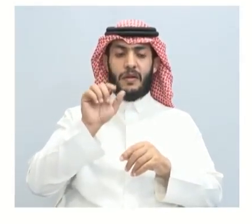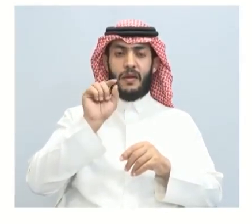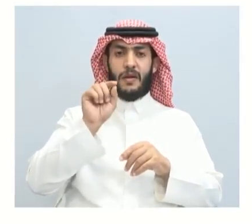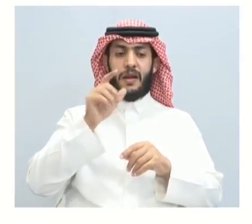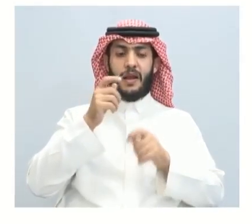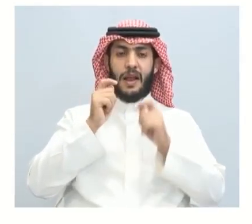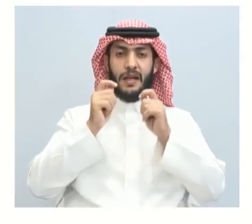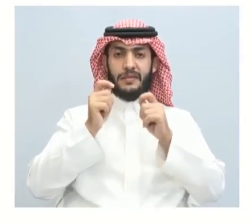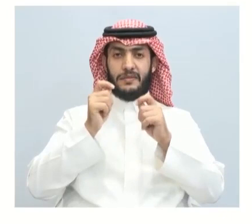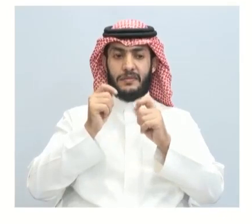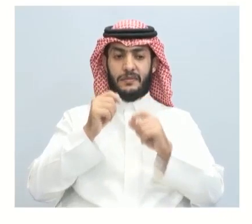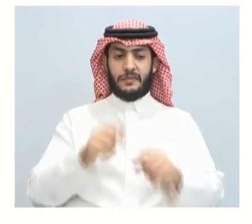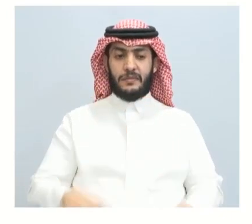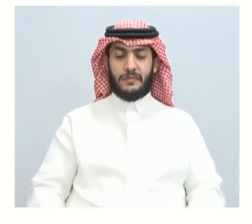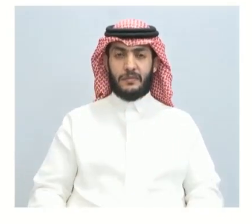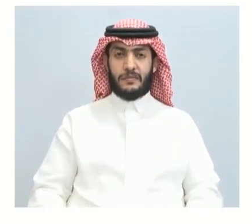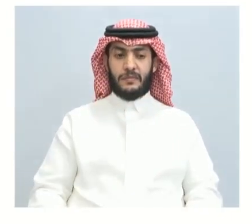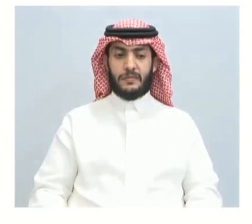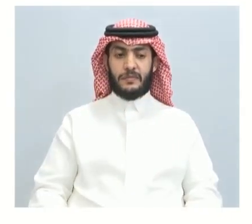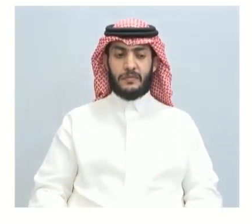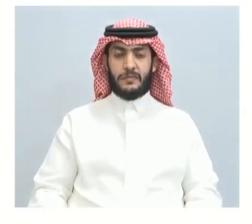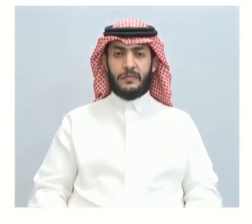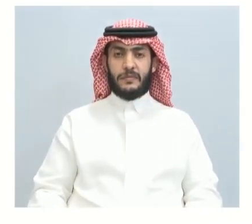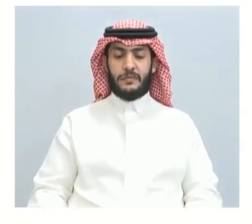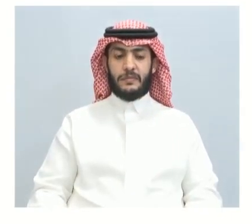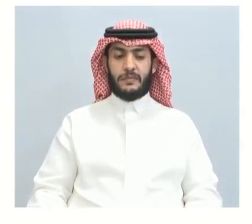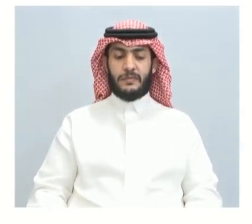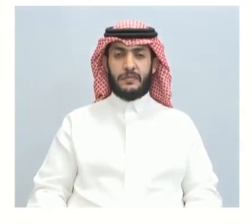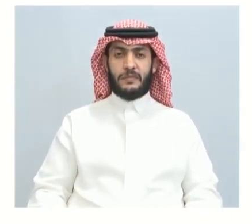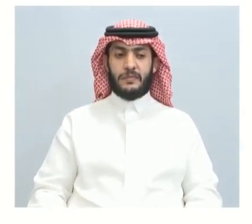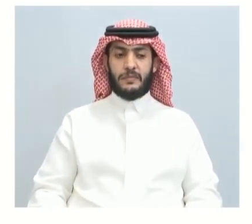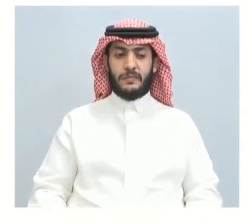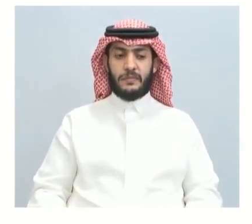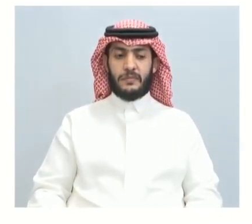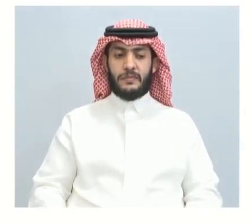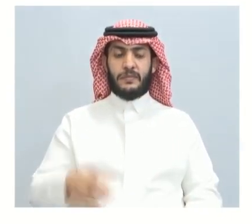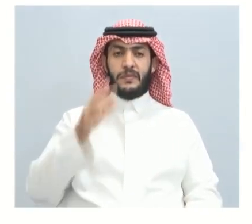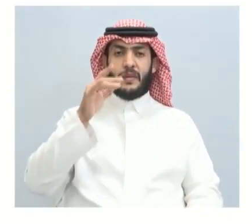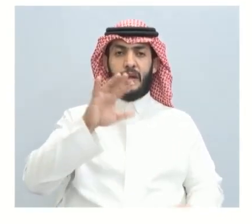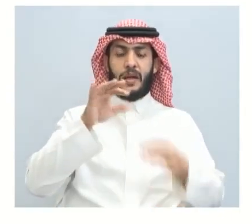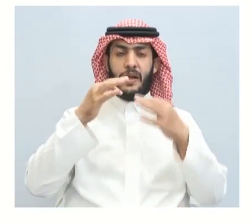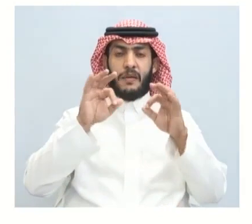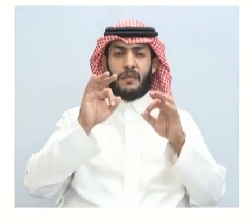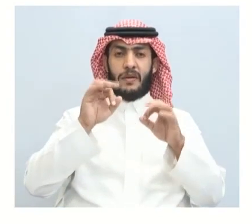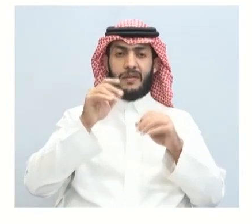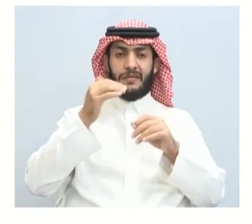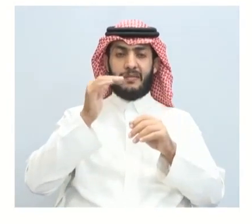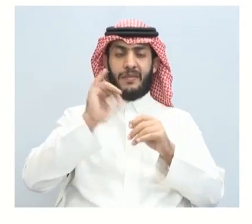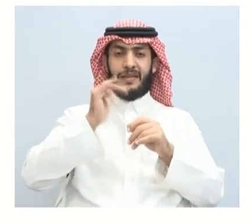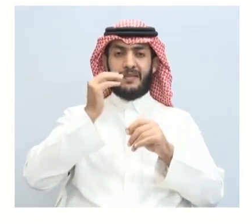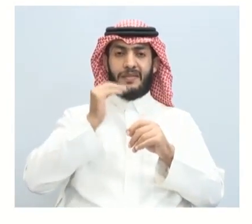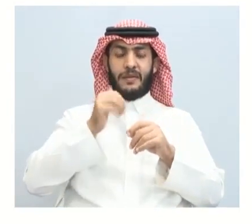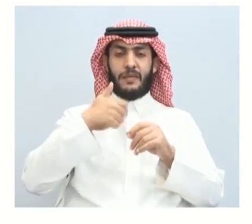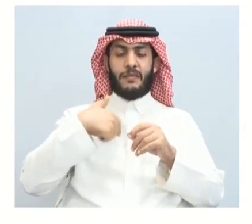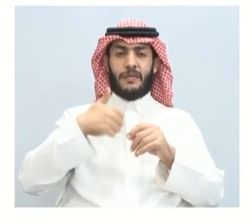الاصل تماثل حول نقطه الاصل فاي شيء موجود في الربع الاول مثلا